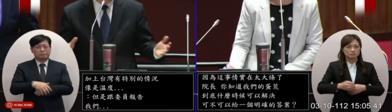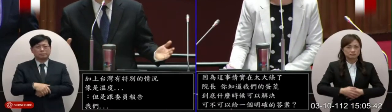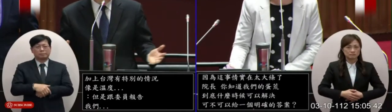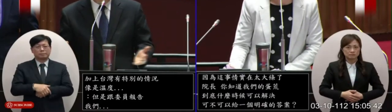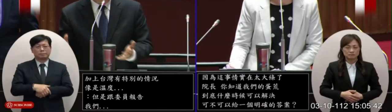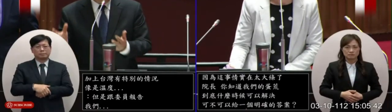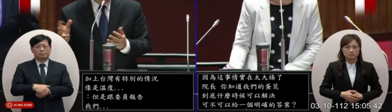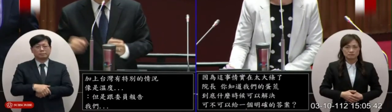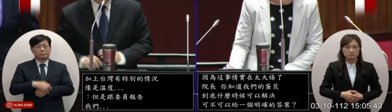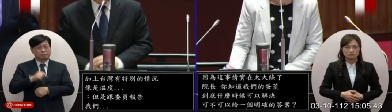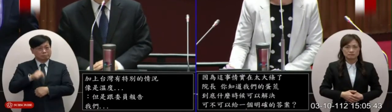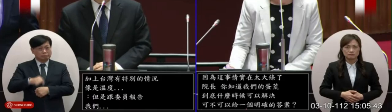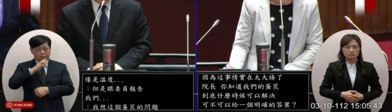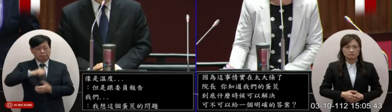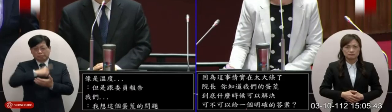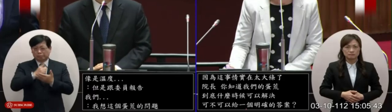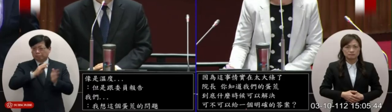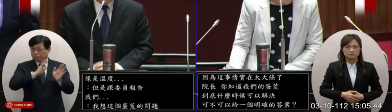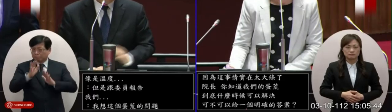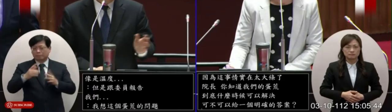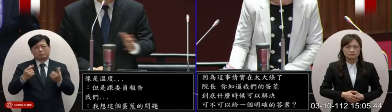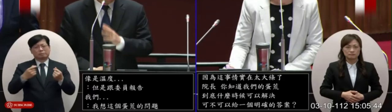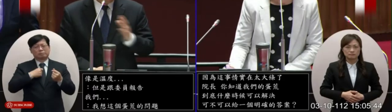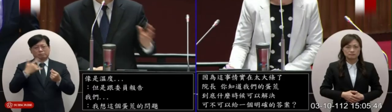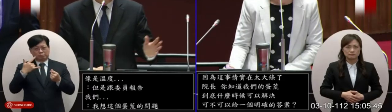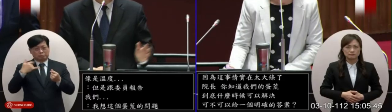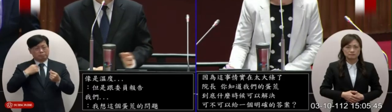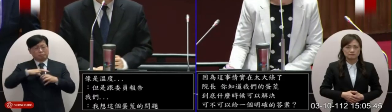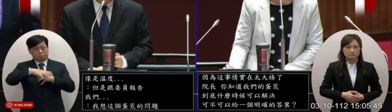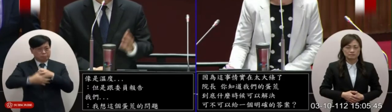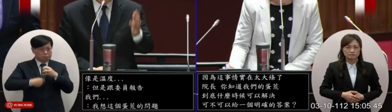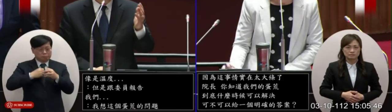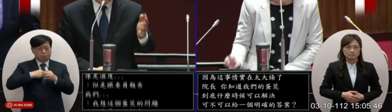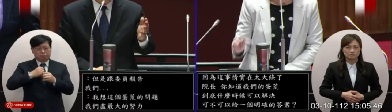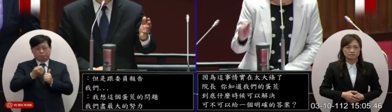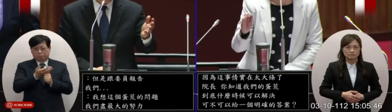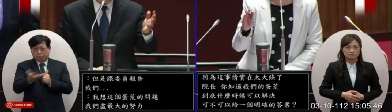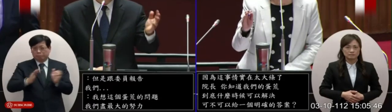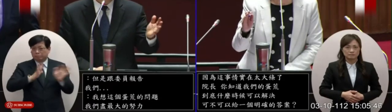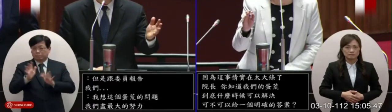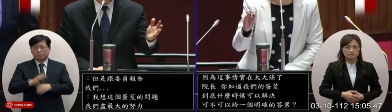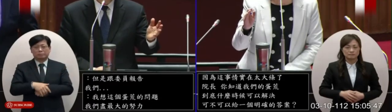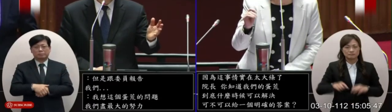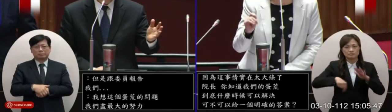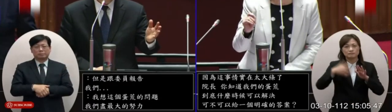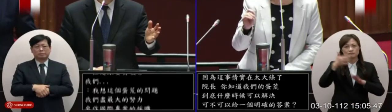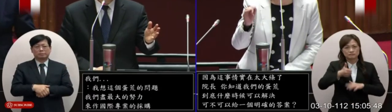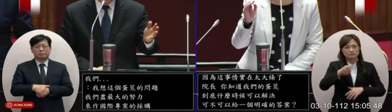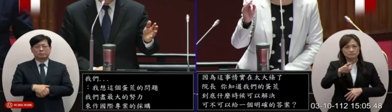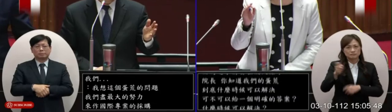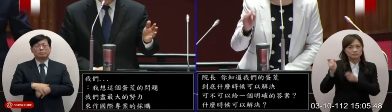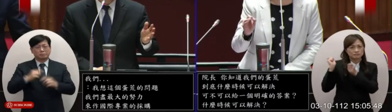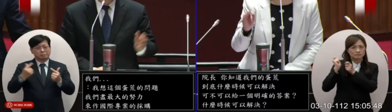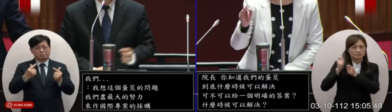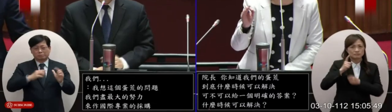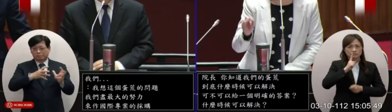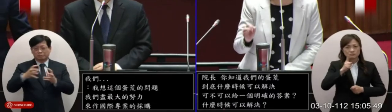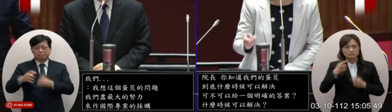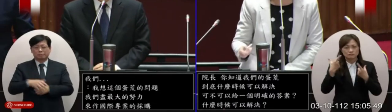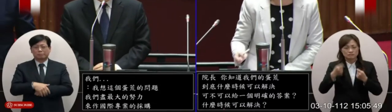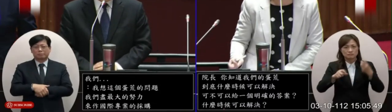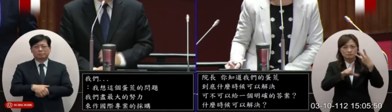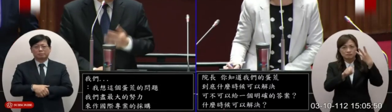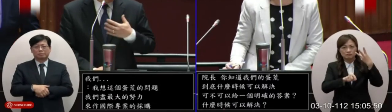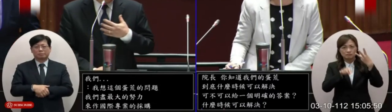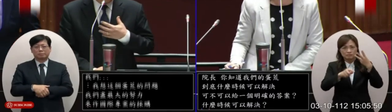这个整个的情况呢，也还是要看全球的疫情的情况。譬如说，我们 林院长，你前阵子说三月